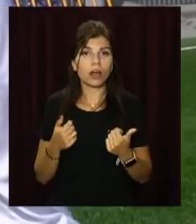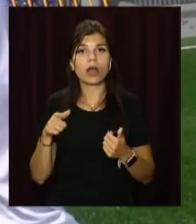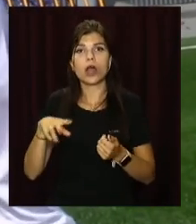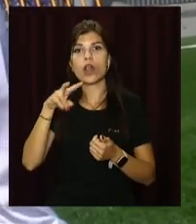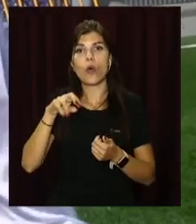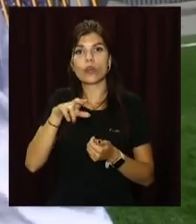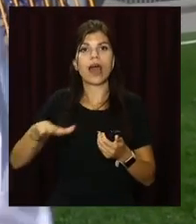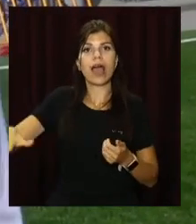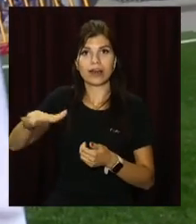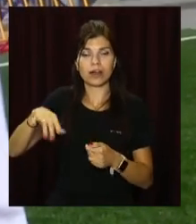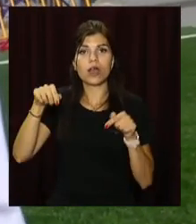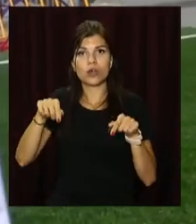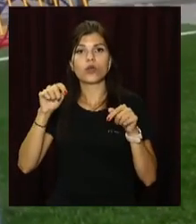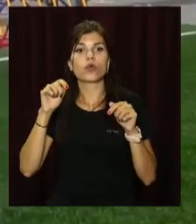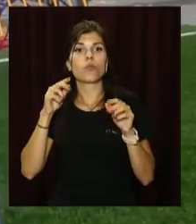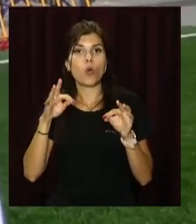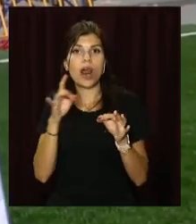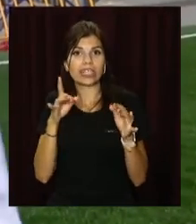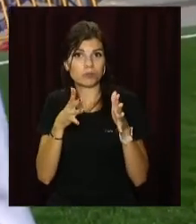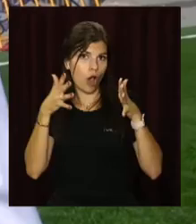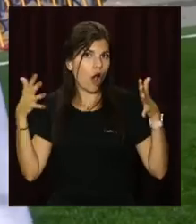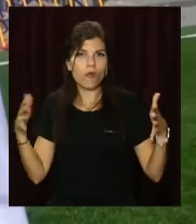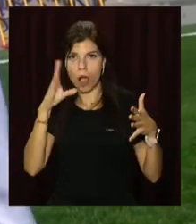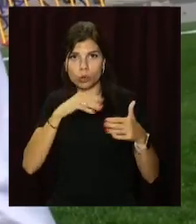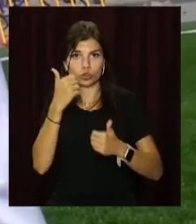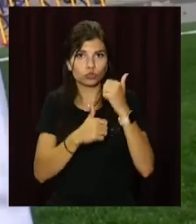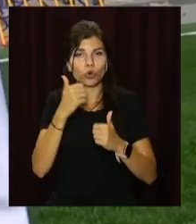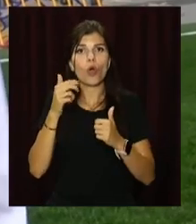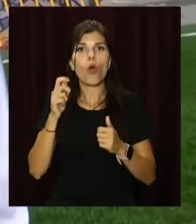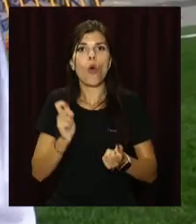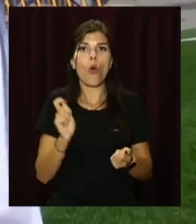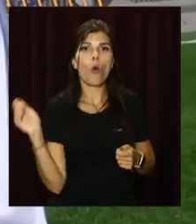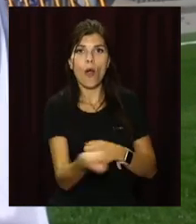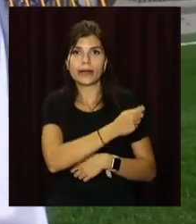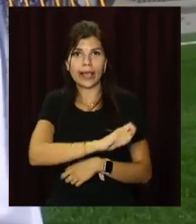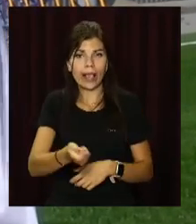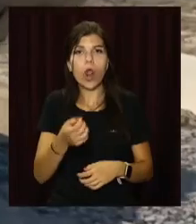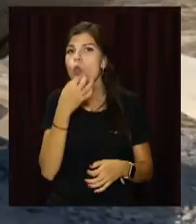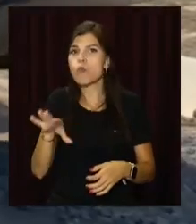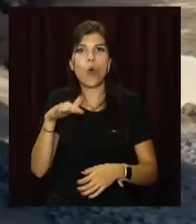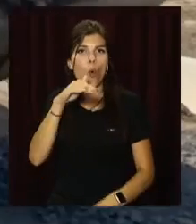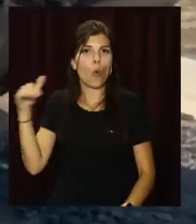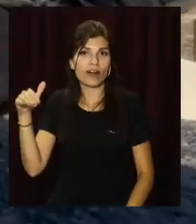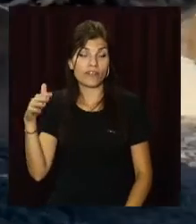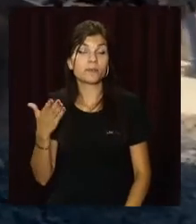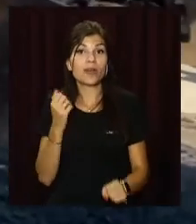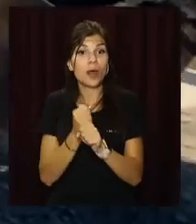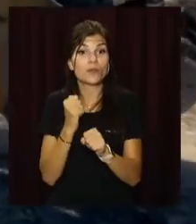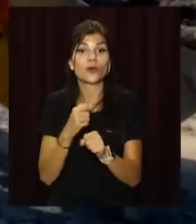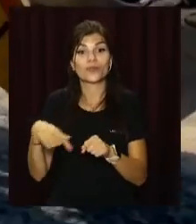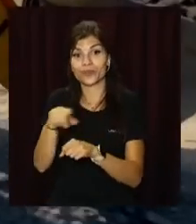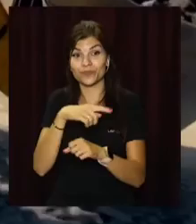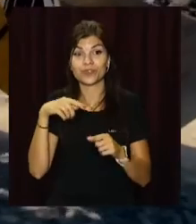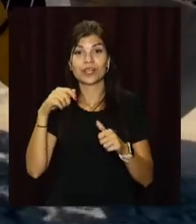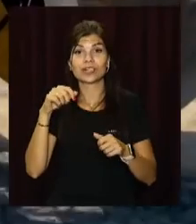арена, она будет позволять по своим размерам проводить соревнования по хоккею любого уровня. Роботи з будівництва льодової